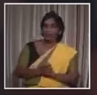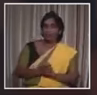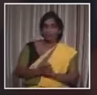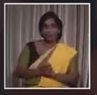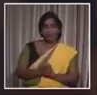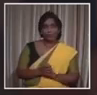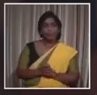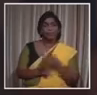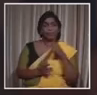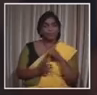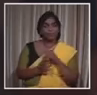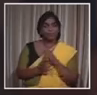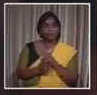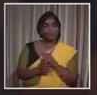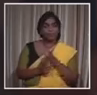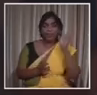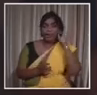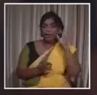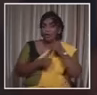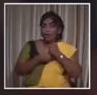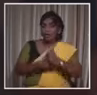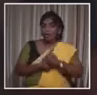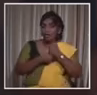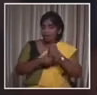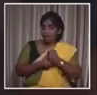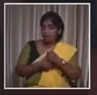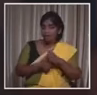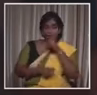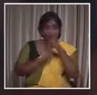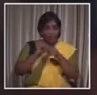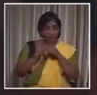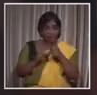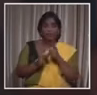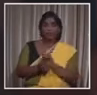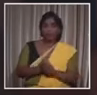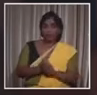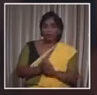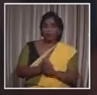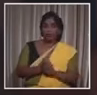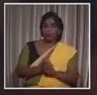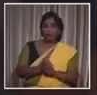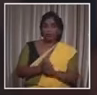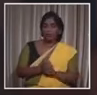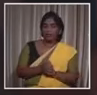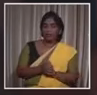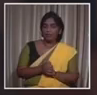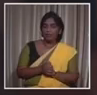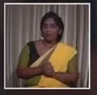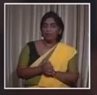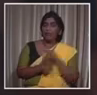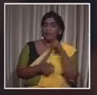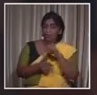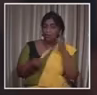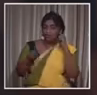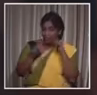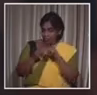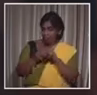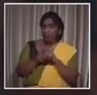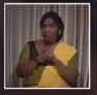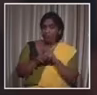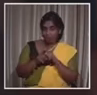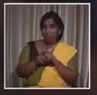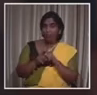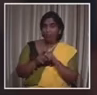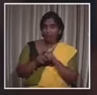කතානායකතුමනි රත්තරන් අස්පියෝ ගැන කතා කරනව නම් යම් කිසි කාරණයක් දන්නව නම් ඒ පිළිබඳව